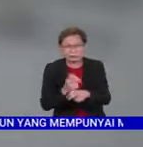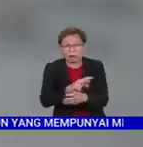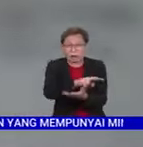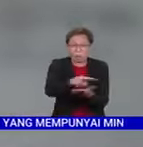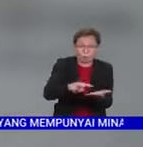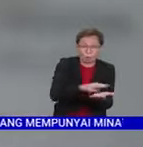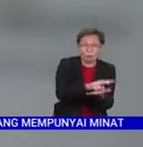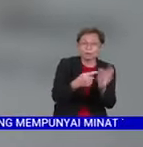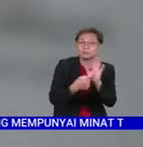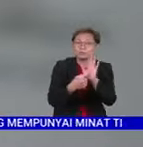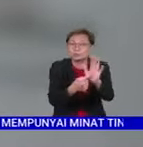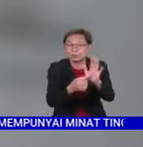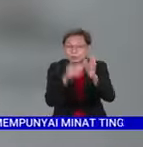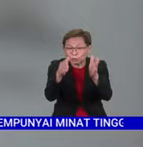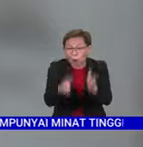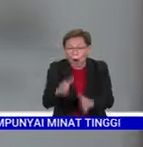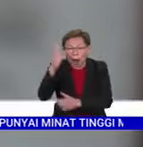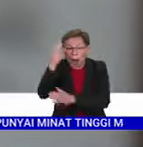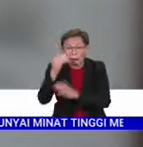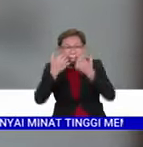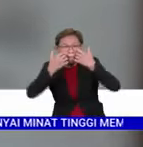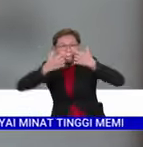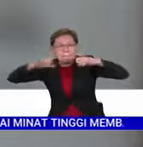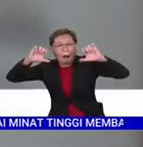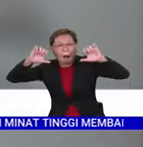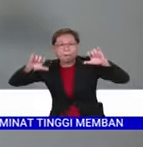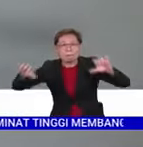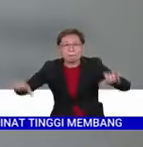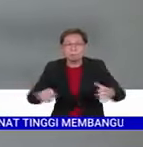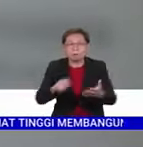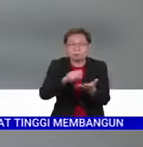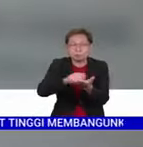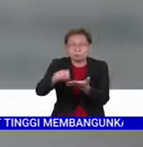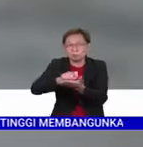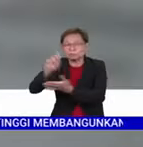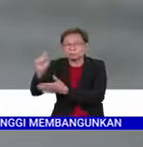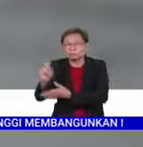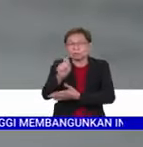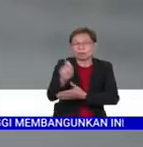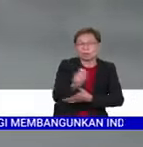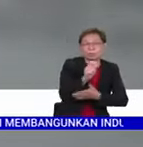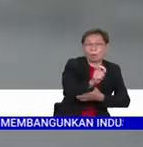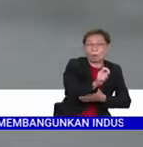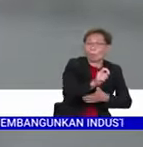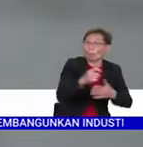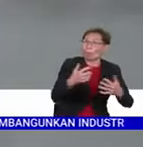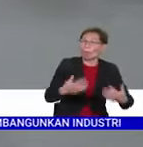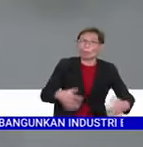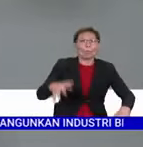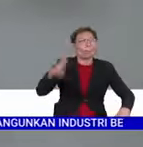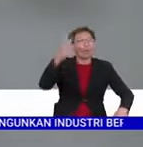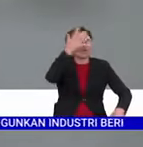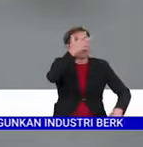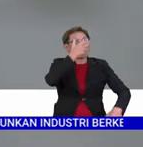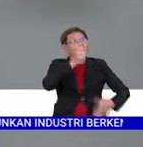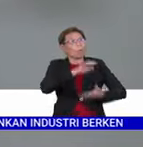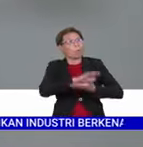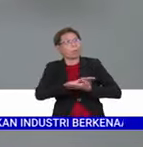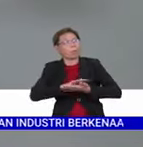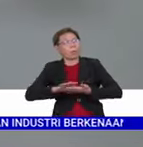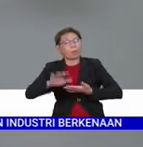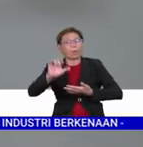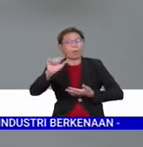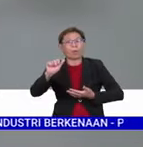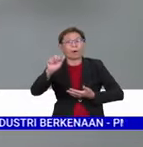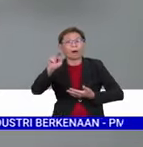Video ini pula memaparkan seorang lelaki berkebolehan menghasilkan seni tulisan Jawi dan Rumi dengan sangat cantik dan kemas. Anwar